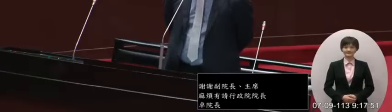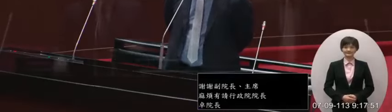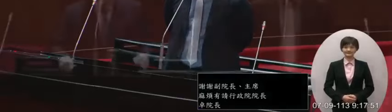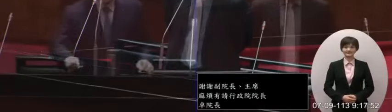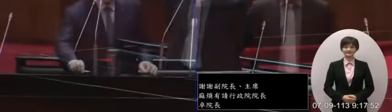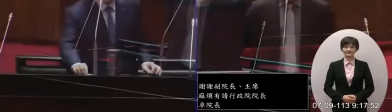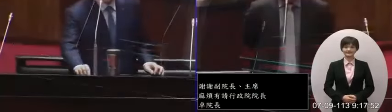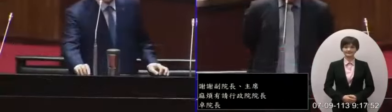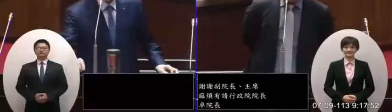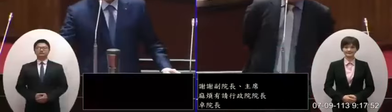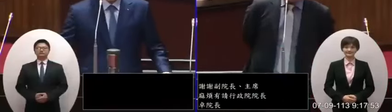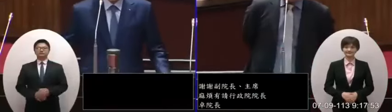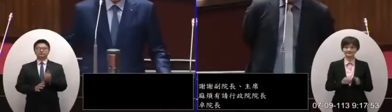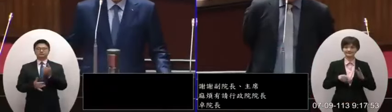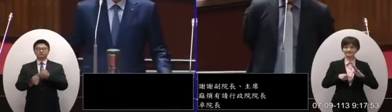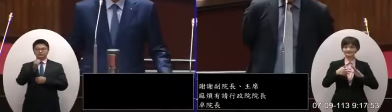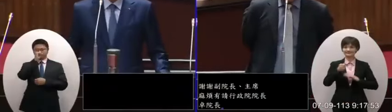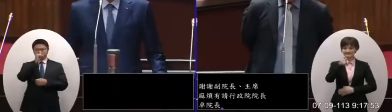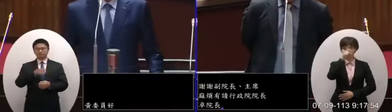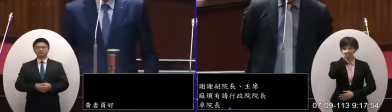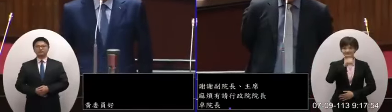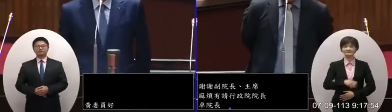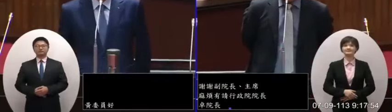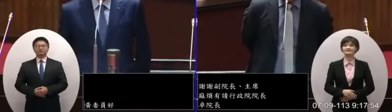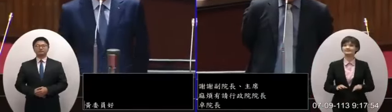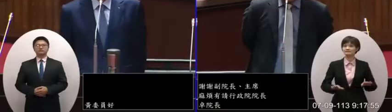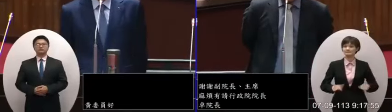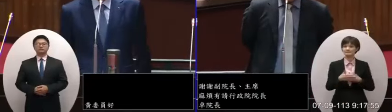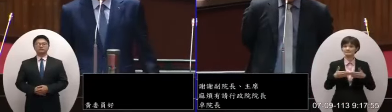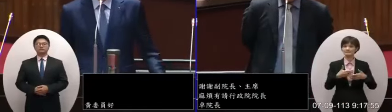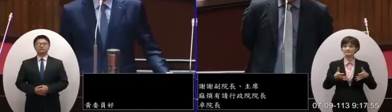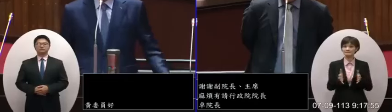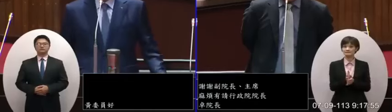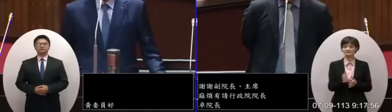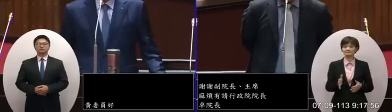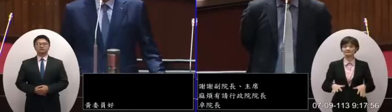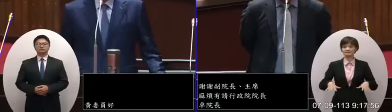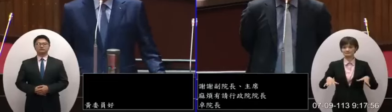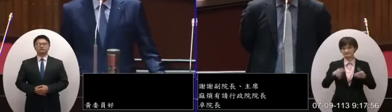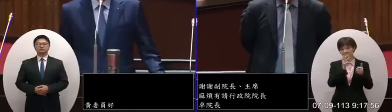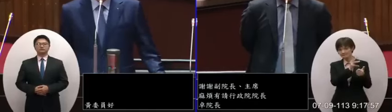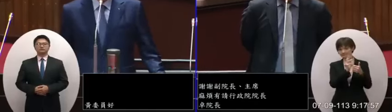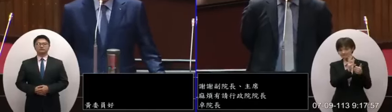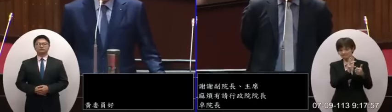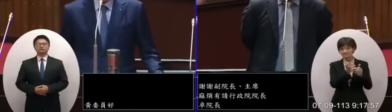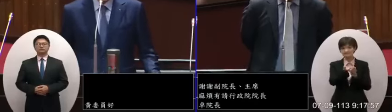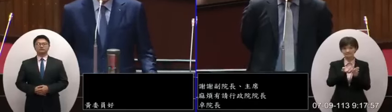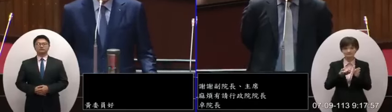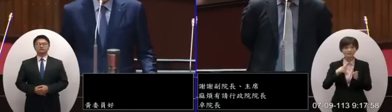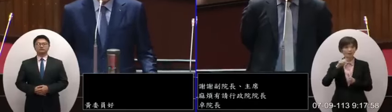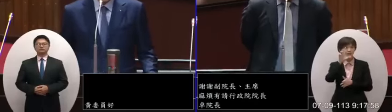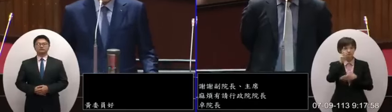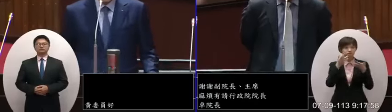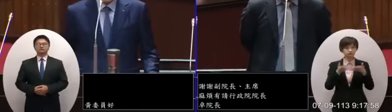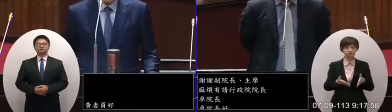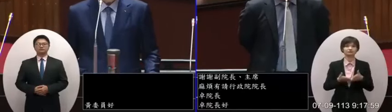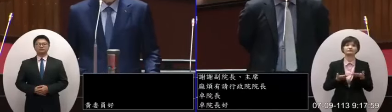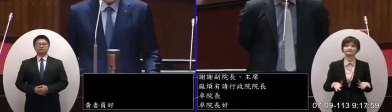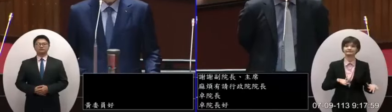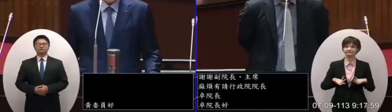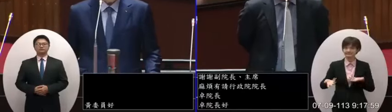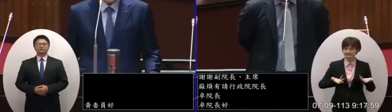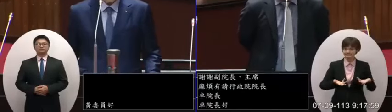副委员好， 主任长好。在开始今天交通署的总质询之前啊，有一件非常重要的事情，我